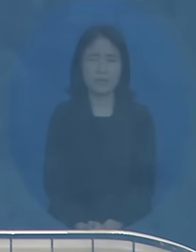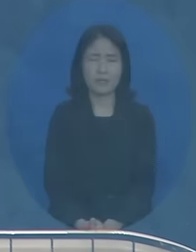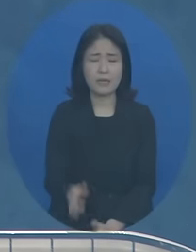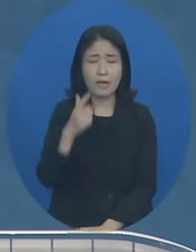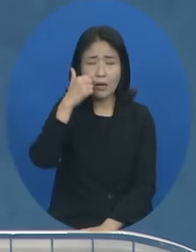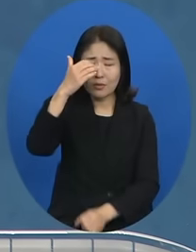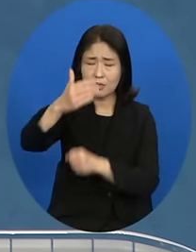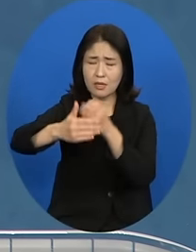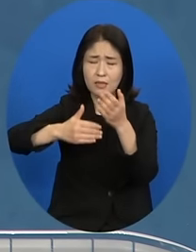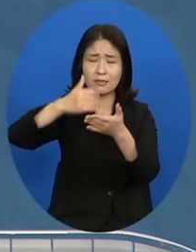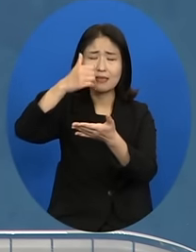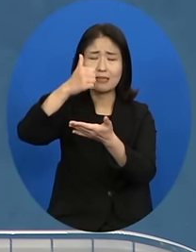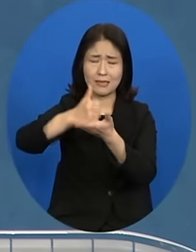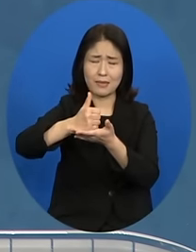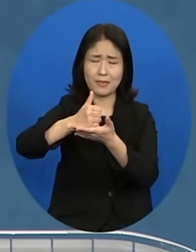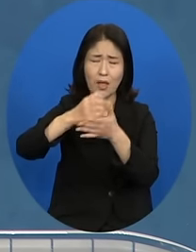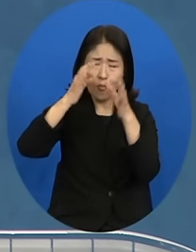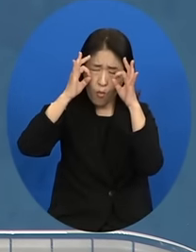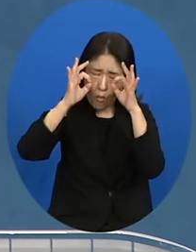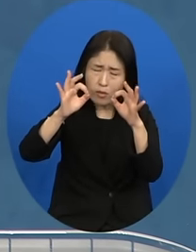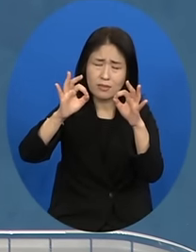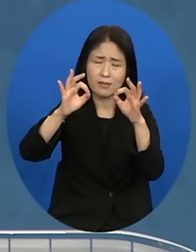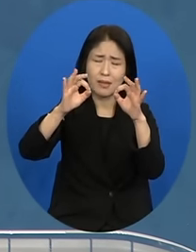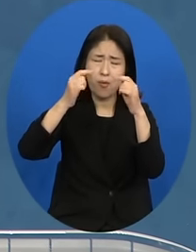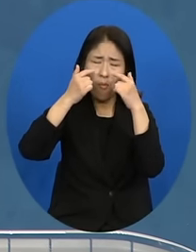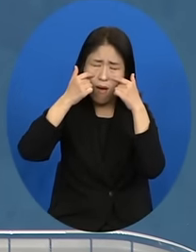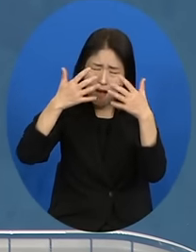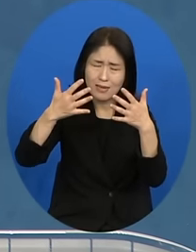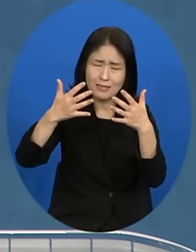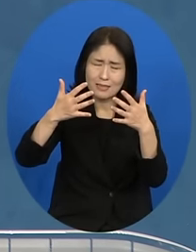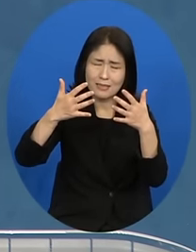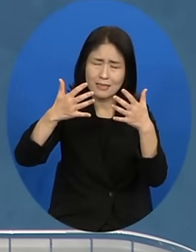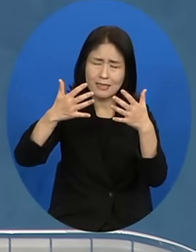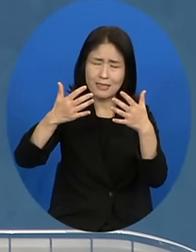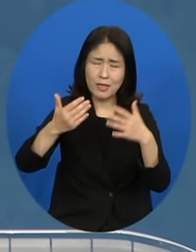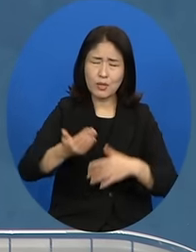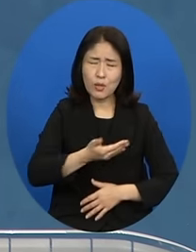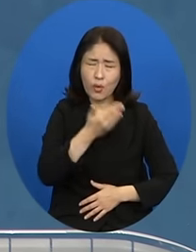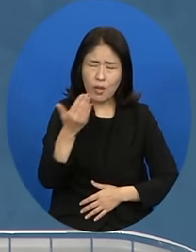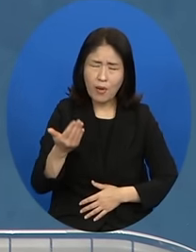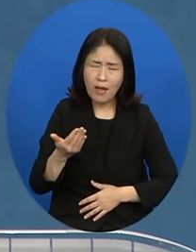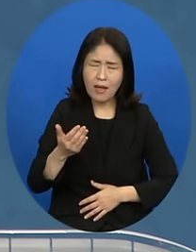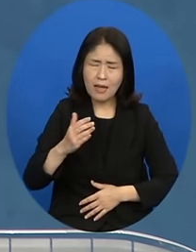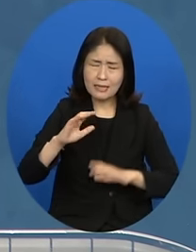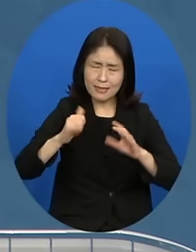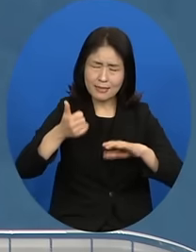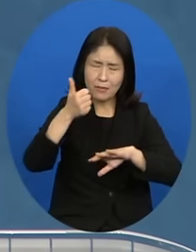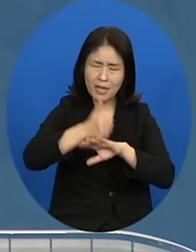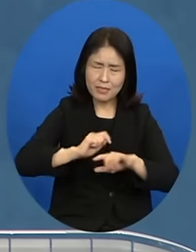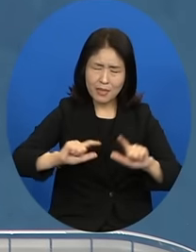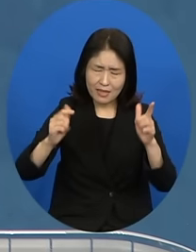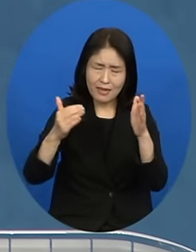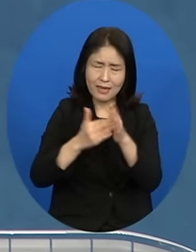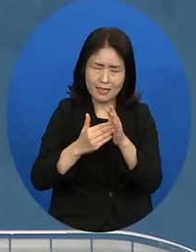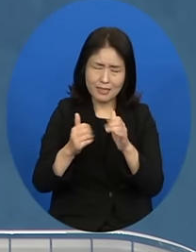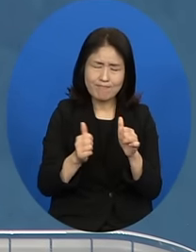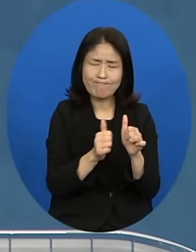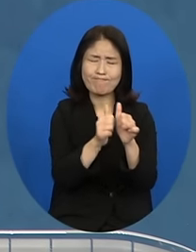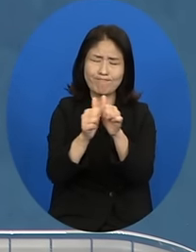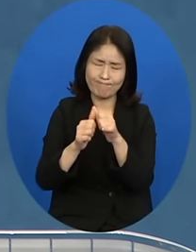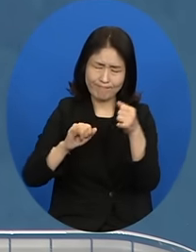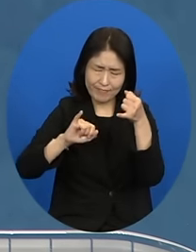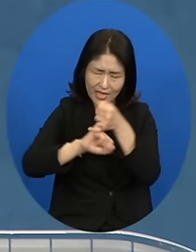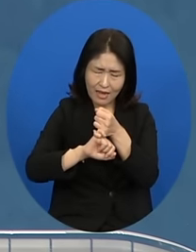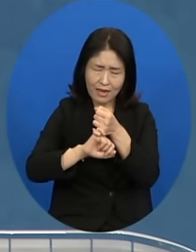아버지 하나님, 볼지어다 내가 세상 끝날까지 너와 항상 함께 있으리라. 이